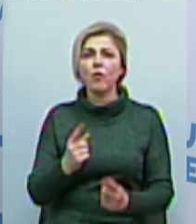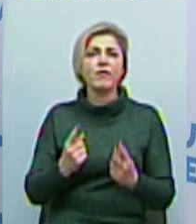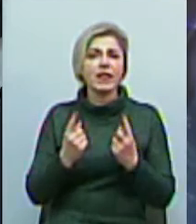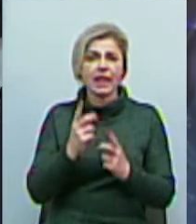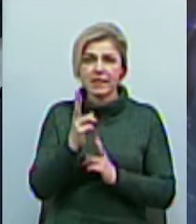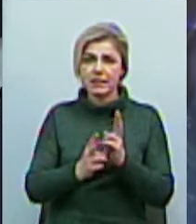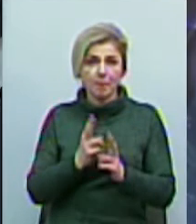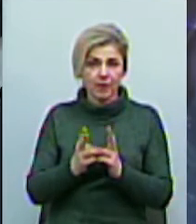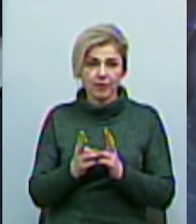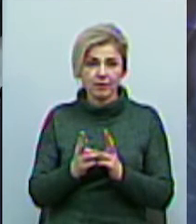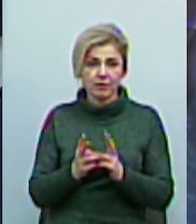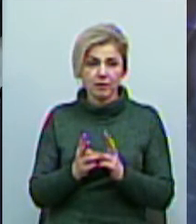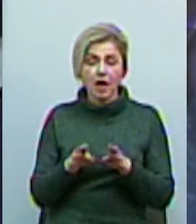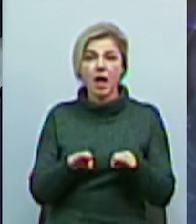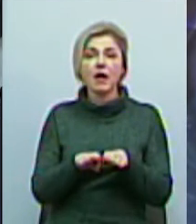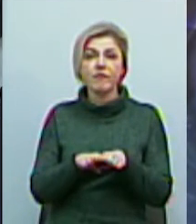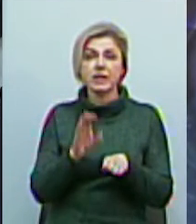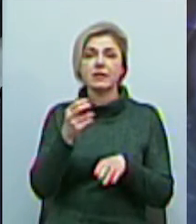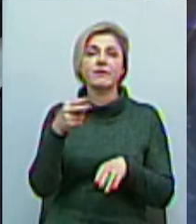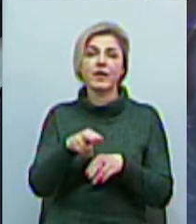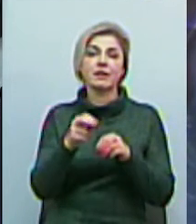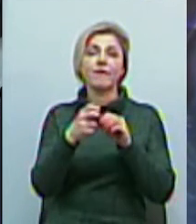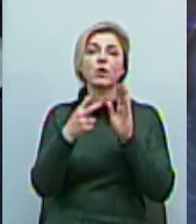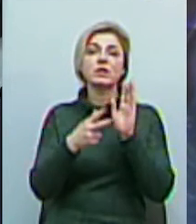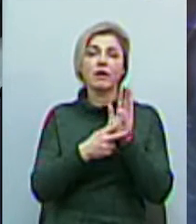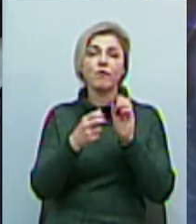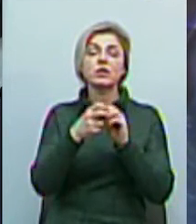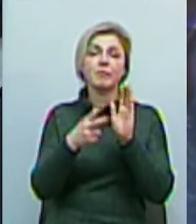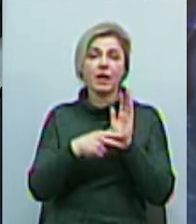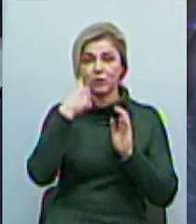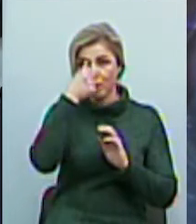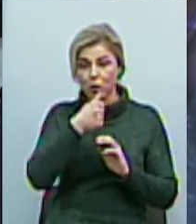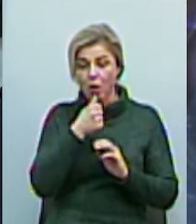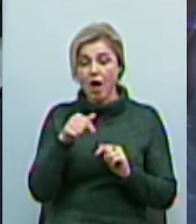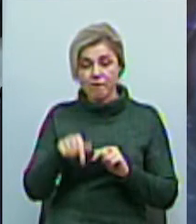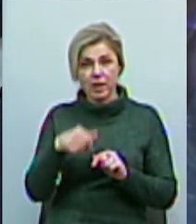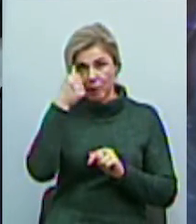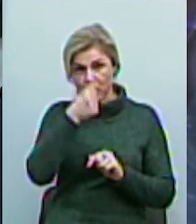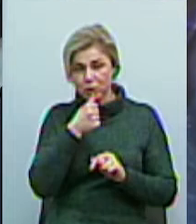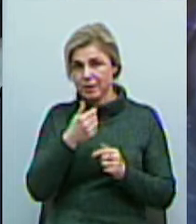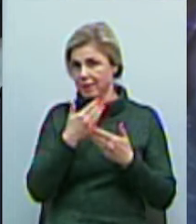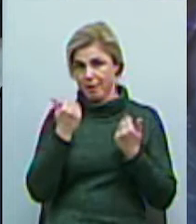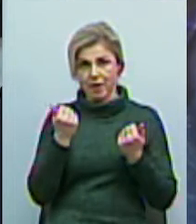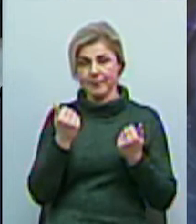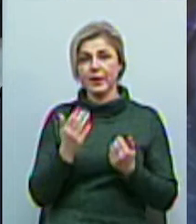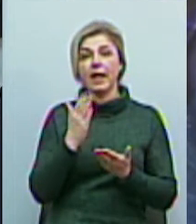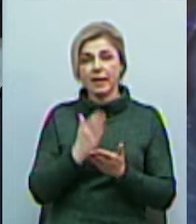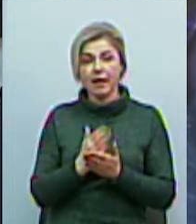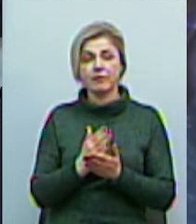змін порівняно з 2018 роком, в 2019 році немає. Є